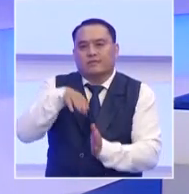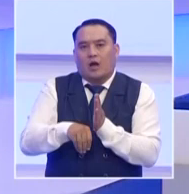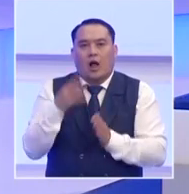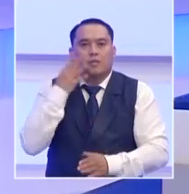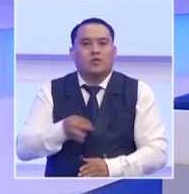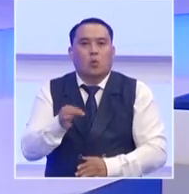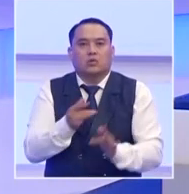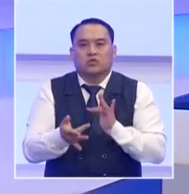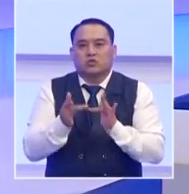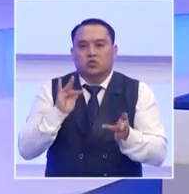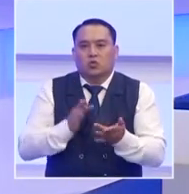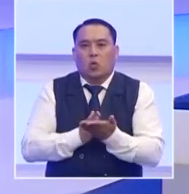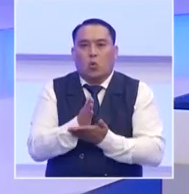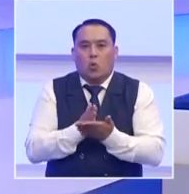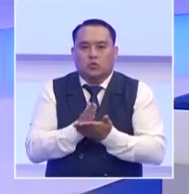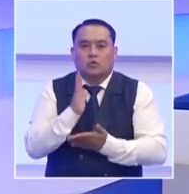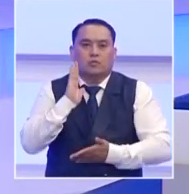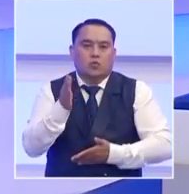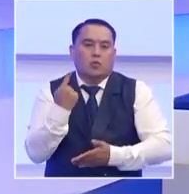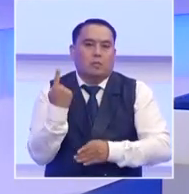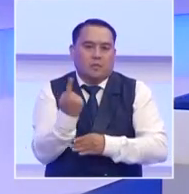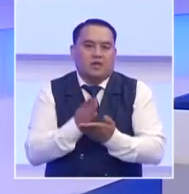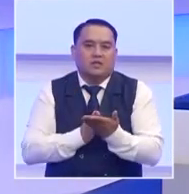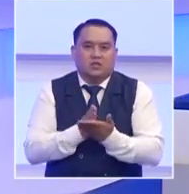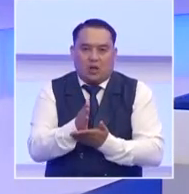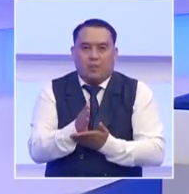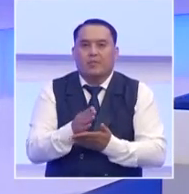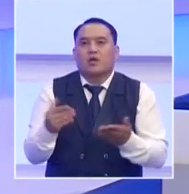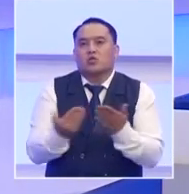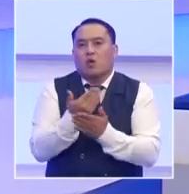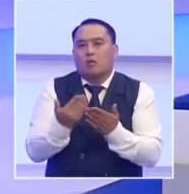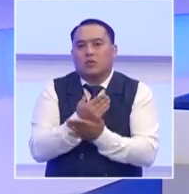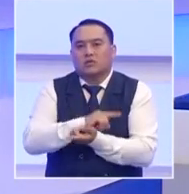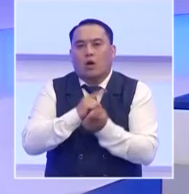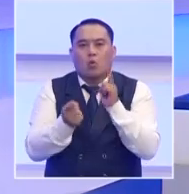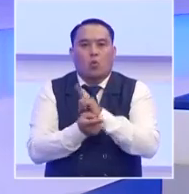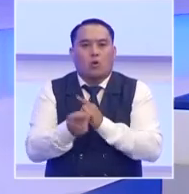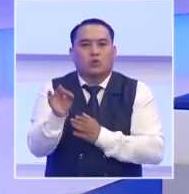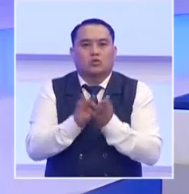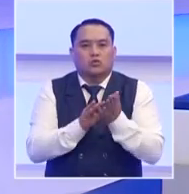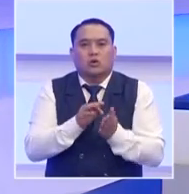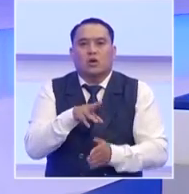енді осы жүйемен қызмет көрсетеді. Өңірде болып жатқан жаңалықтарды, өзгерістерді уақытында